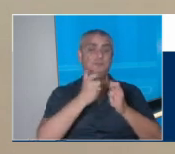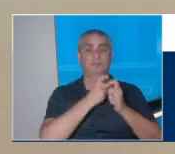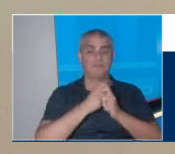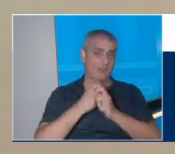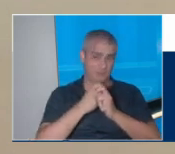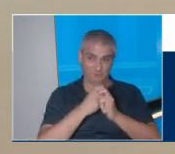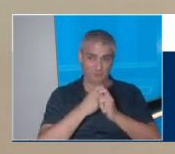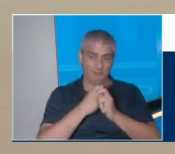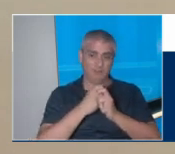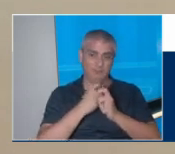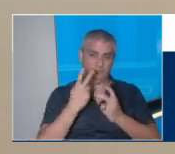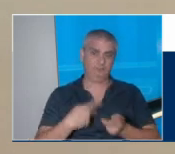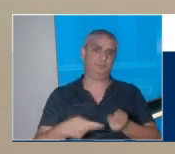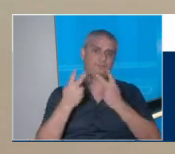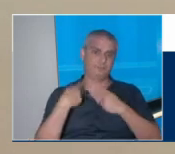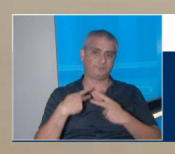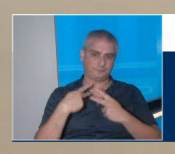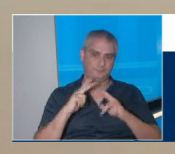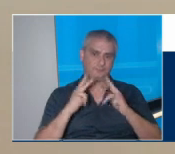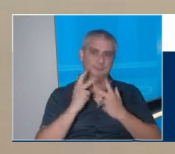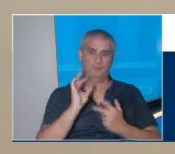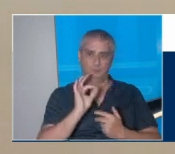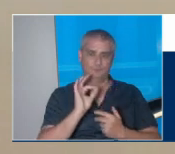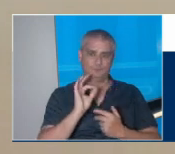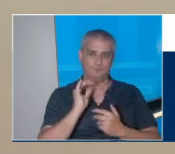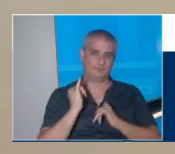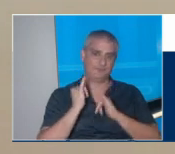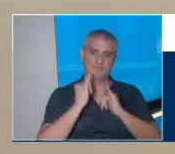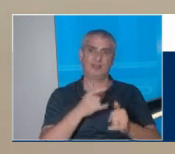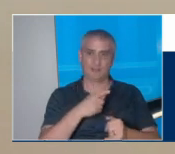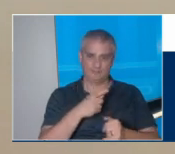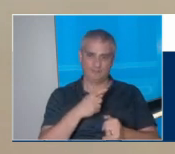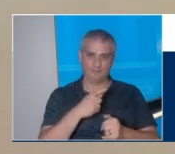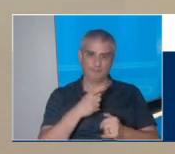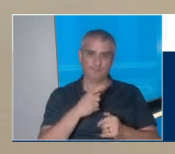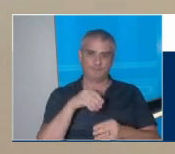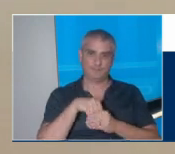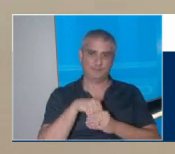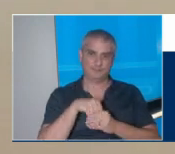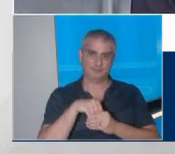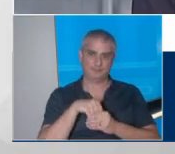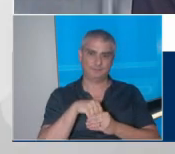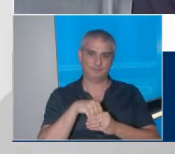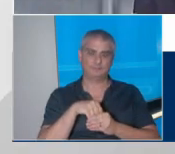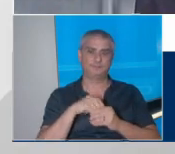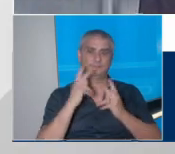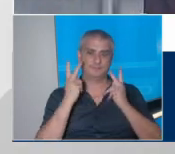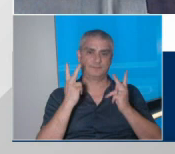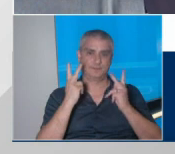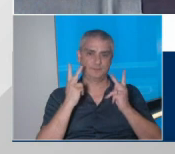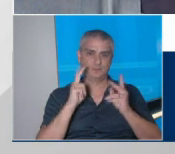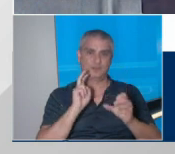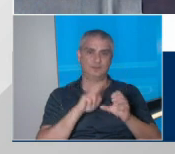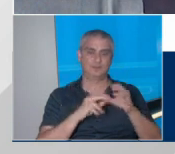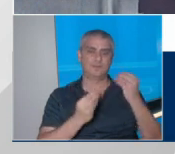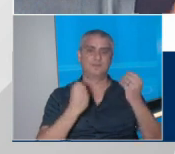המפלגות, לחזור לציבור שלהם ולהביא אותם בעצם להצביע. חשוב להשתתף